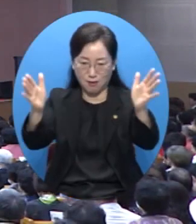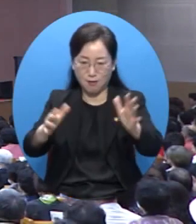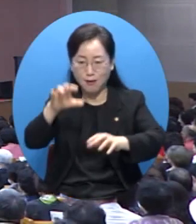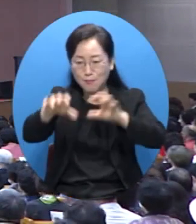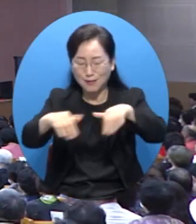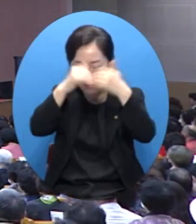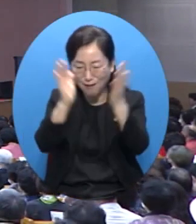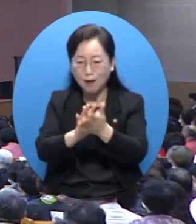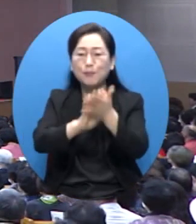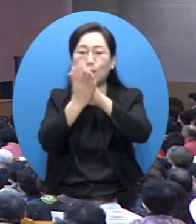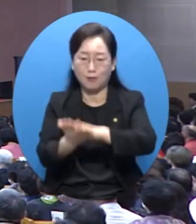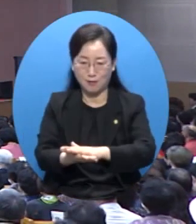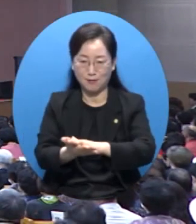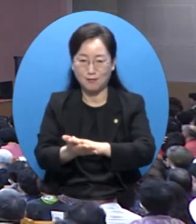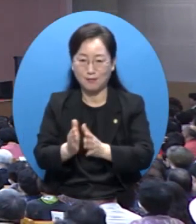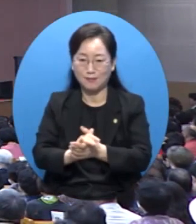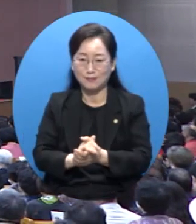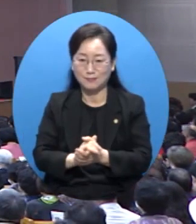예수를 믿게 되고